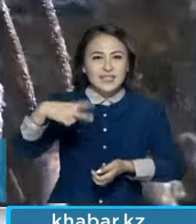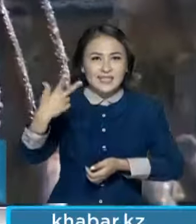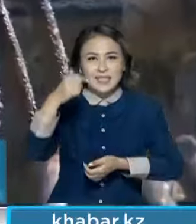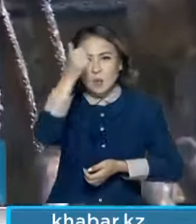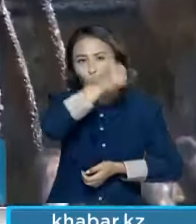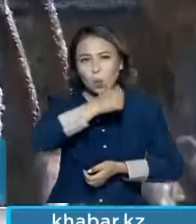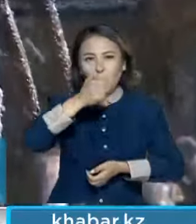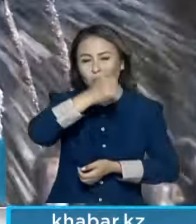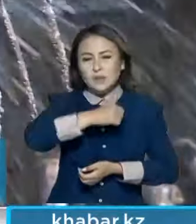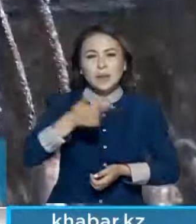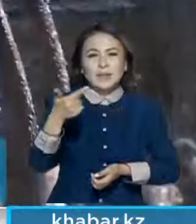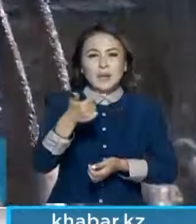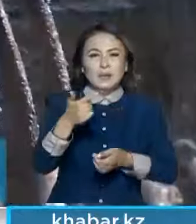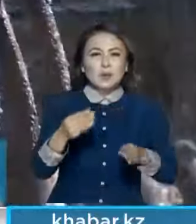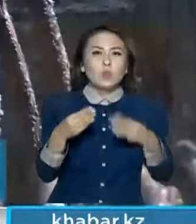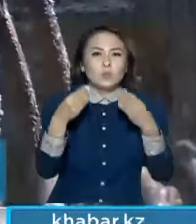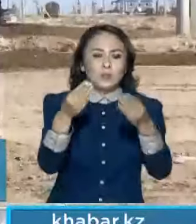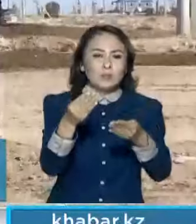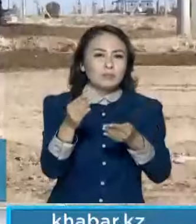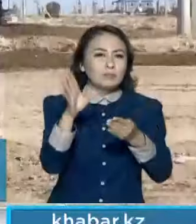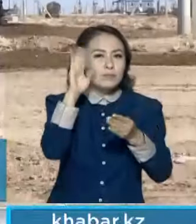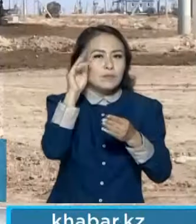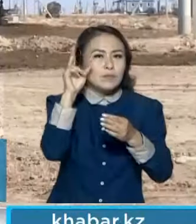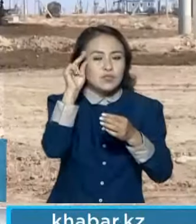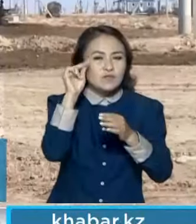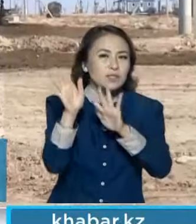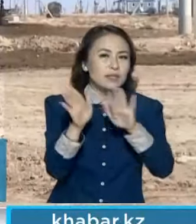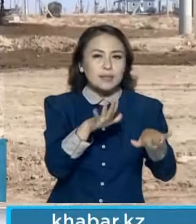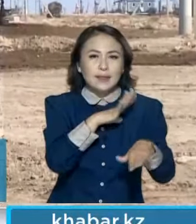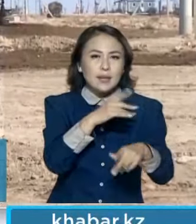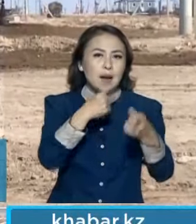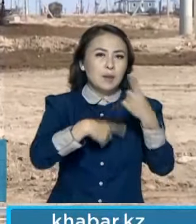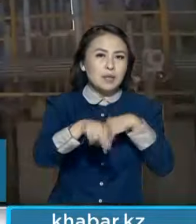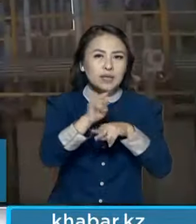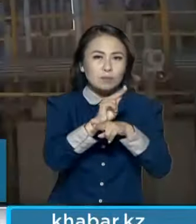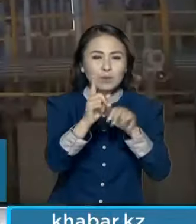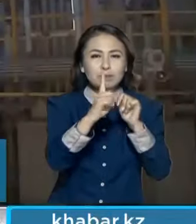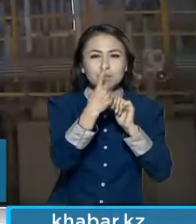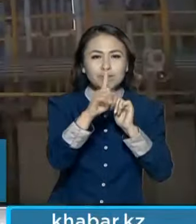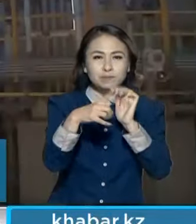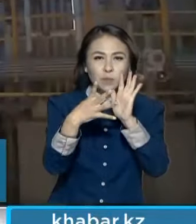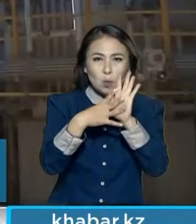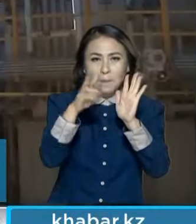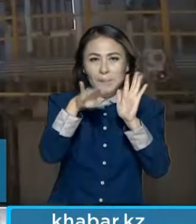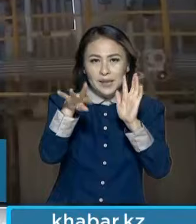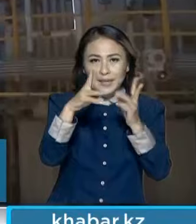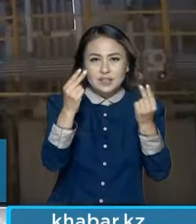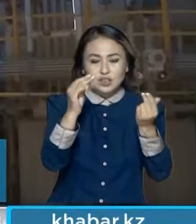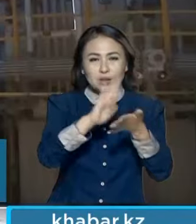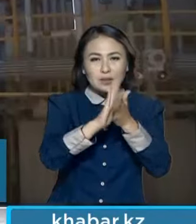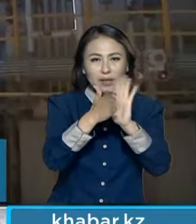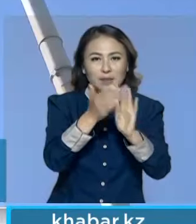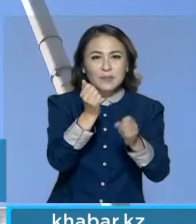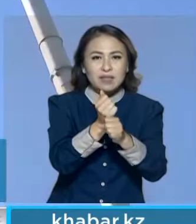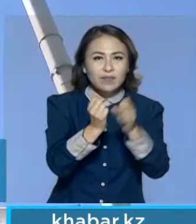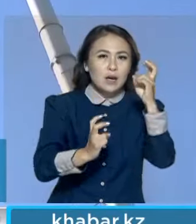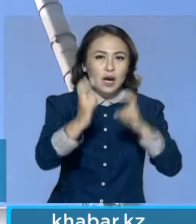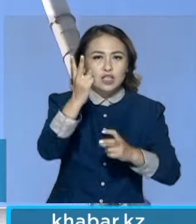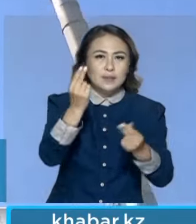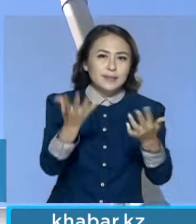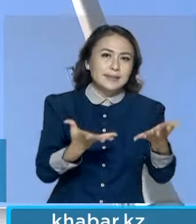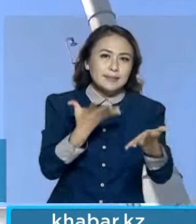2022-2023 жылдар аралығында кепілдік мерзімі өтпеген жабдықты қайта жөндеу үшін 1,9 миллиард теңгеге шарт жасатып,